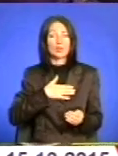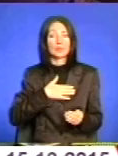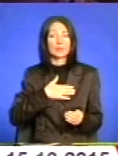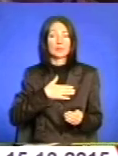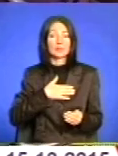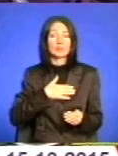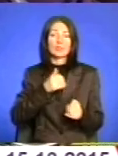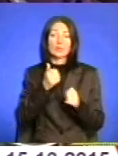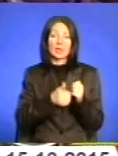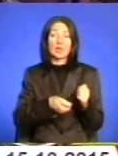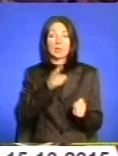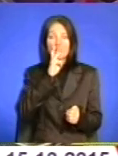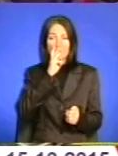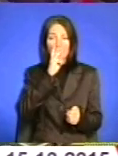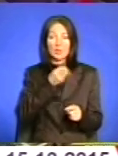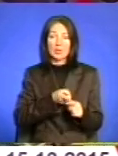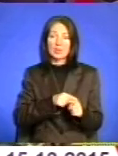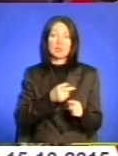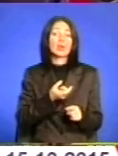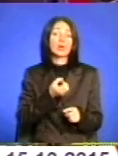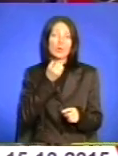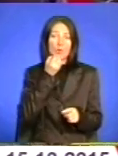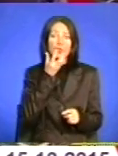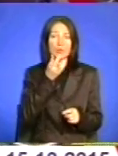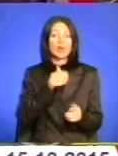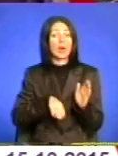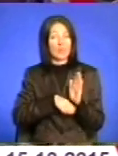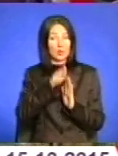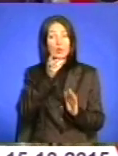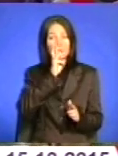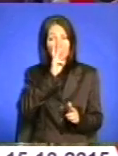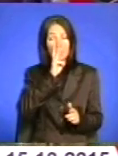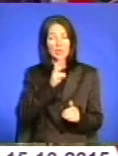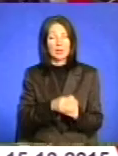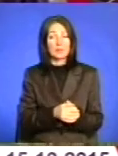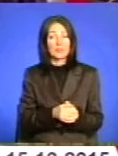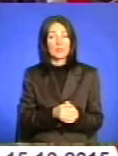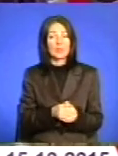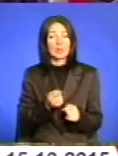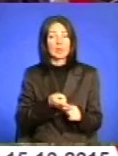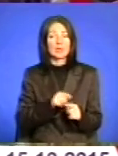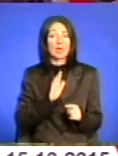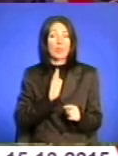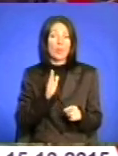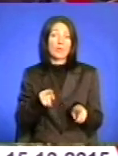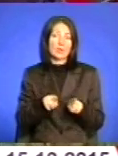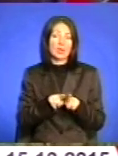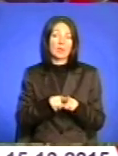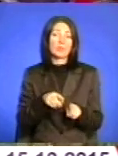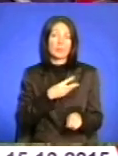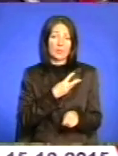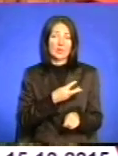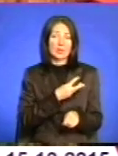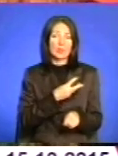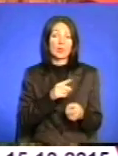наші середні заробітки, це досить висока заробітна плата і це був таким мотивуючим стимулом.